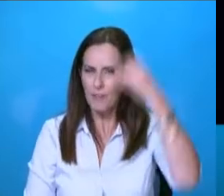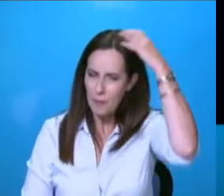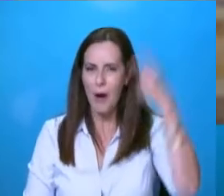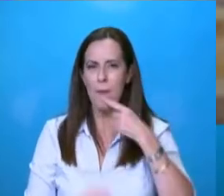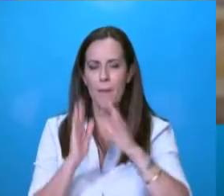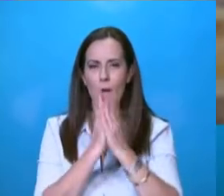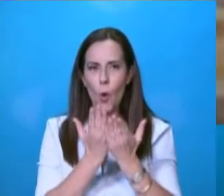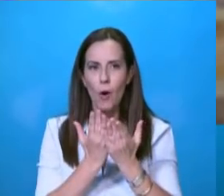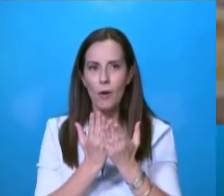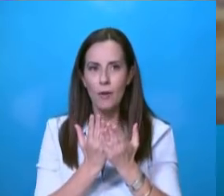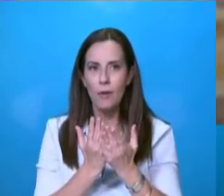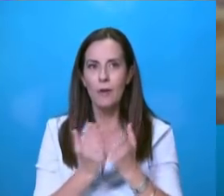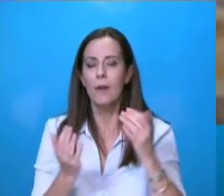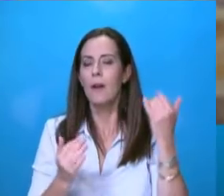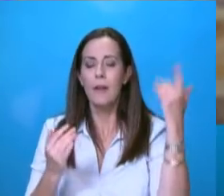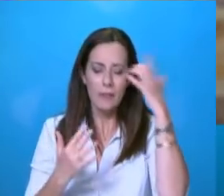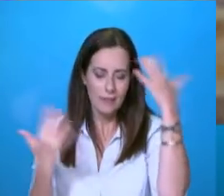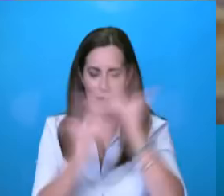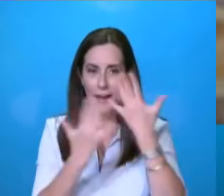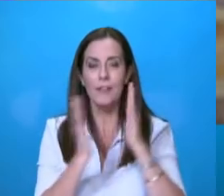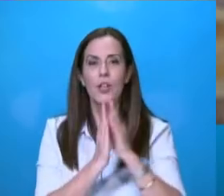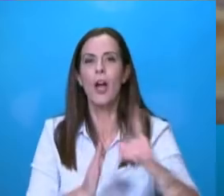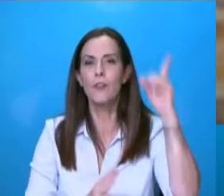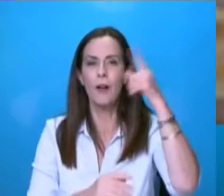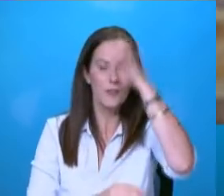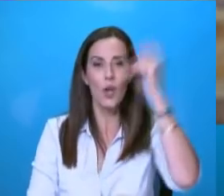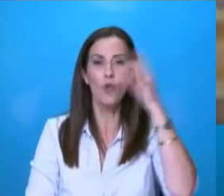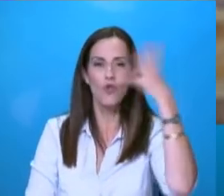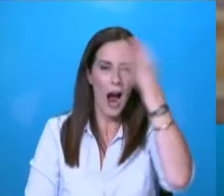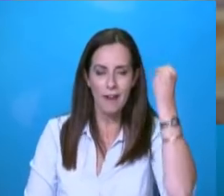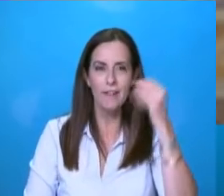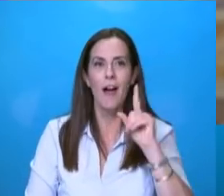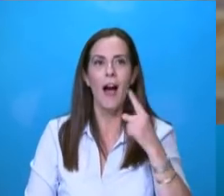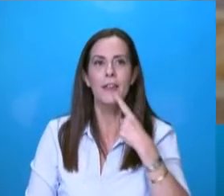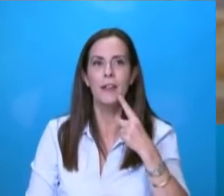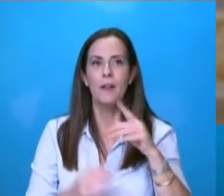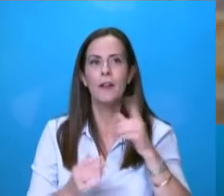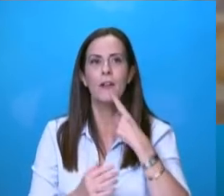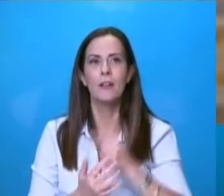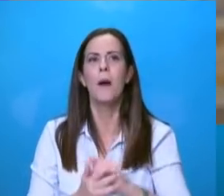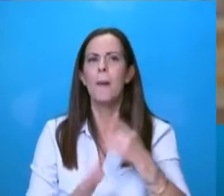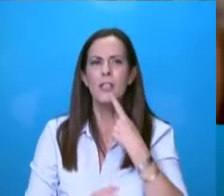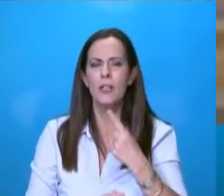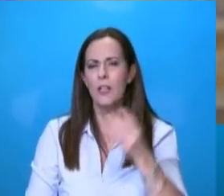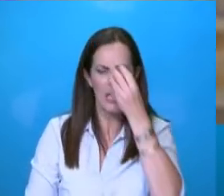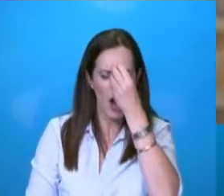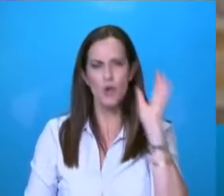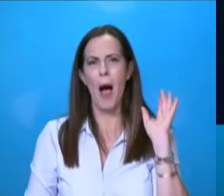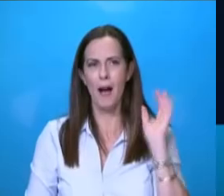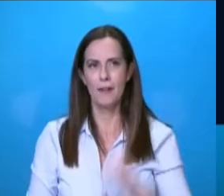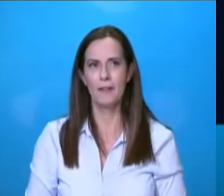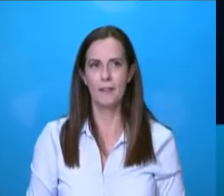קופיות, תאיתי כסה עובד, בקש עבדך כמצוותיך לא שכחתי, אל תקרא בקש אלא בקש. מה זה קש? קריאת שמה.